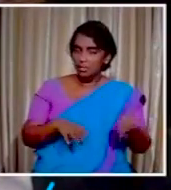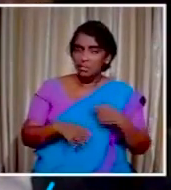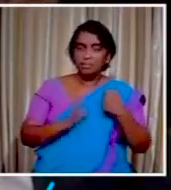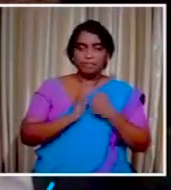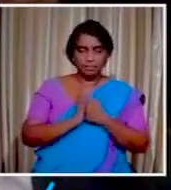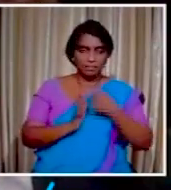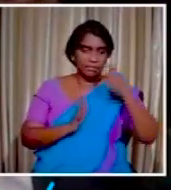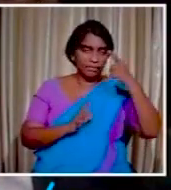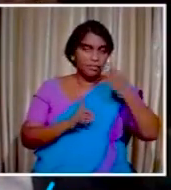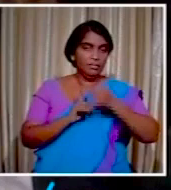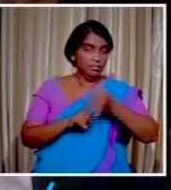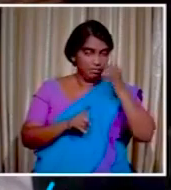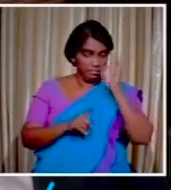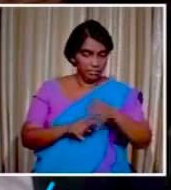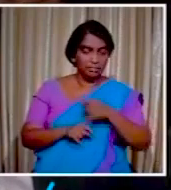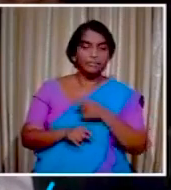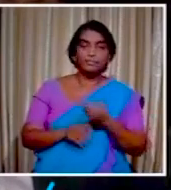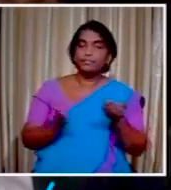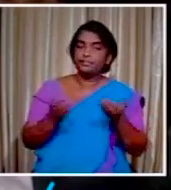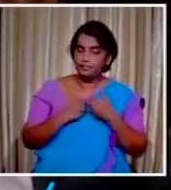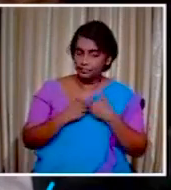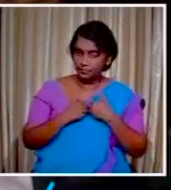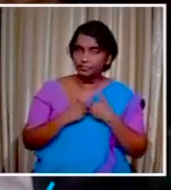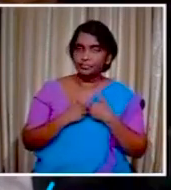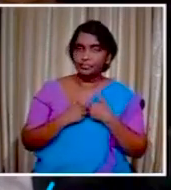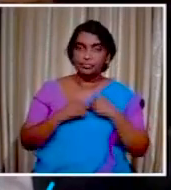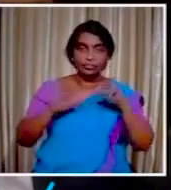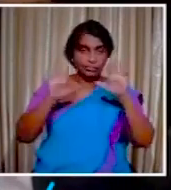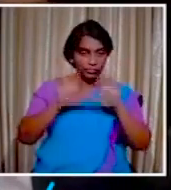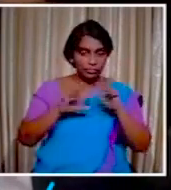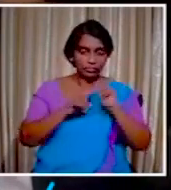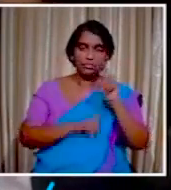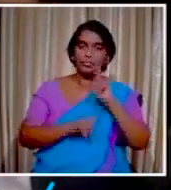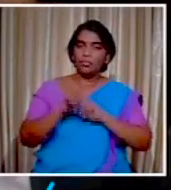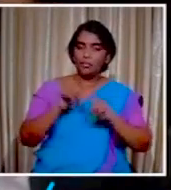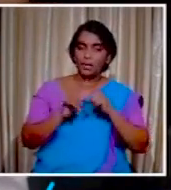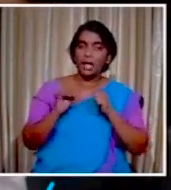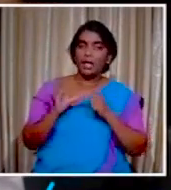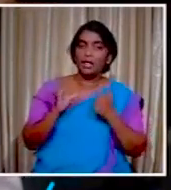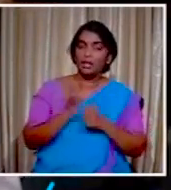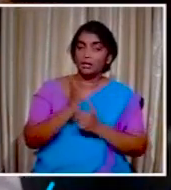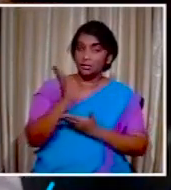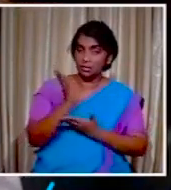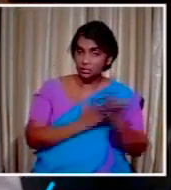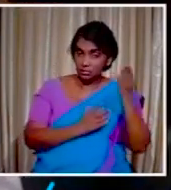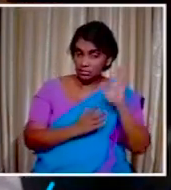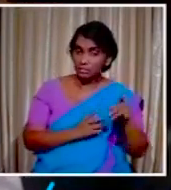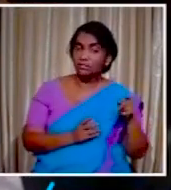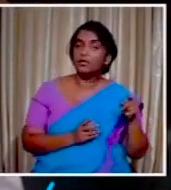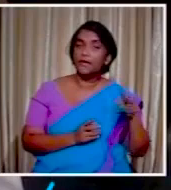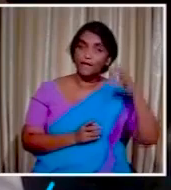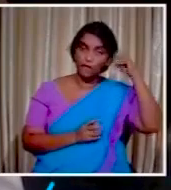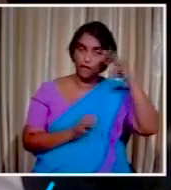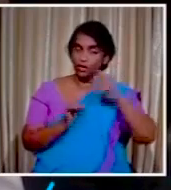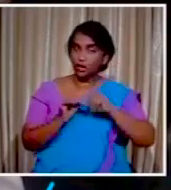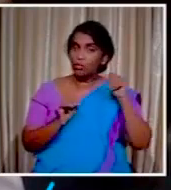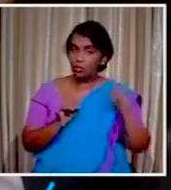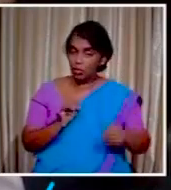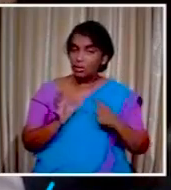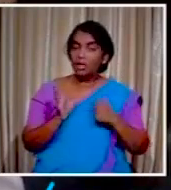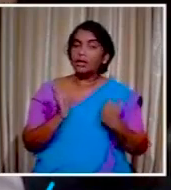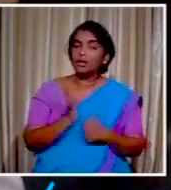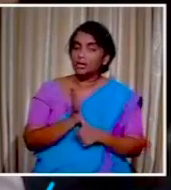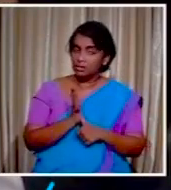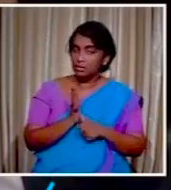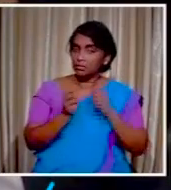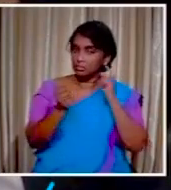නියෝජ්‍ය කාර්ය සභාපතිතුමනි අපි නමවෙනිදා මේ පාර්ලිමේන්තුවේ පනත ඉදිරිපත් කරාම විදුලි බල මණ්ඩලයේ පනත සංශෝධනය